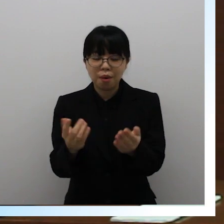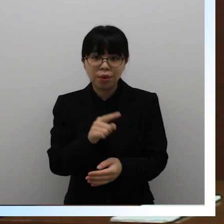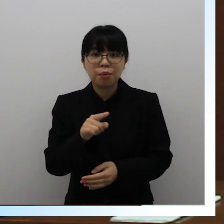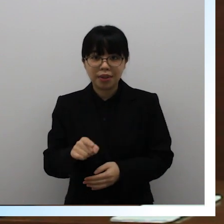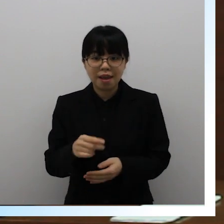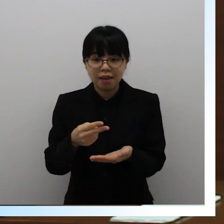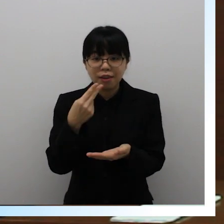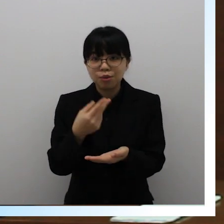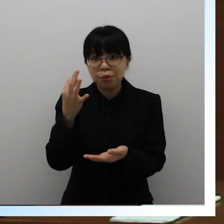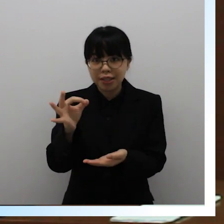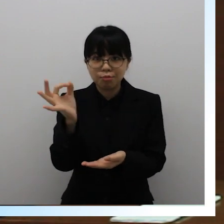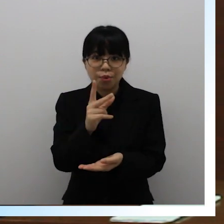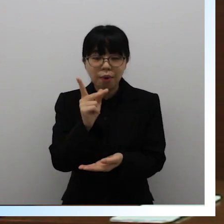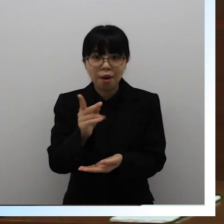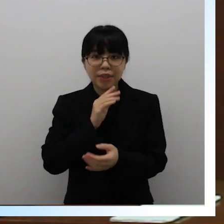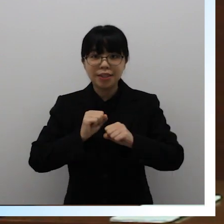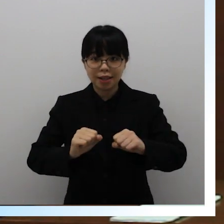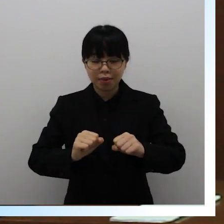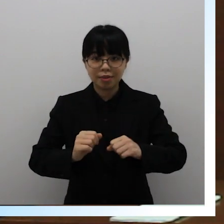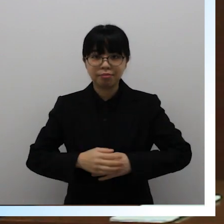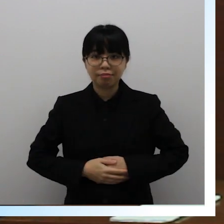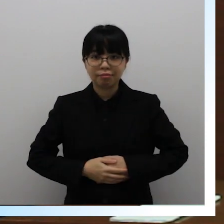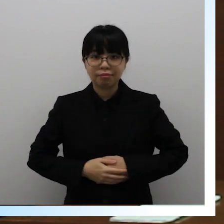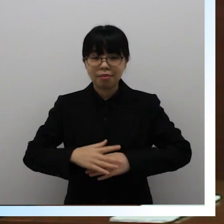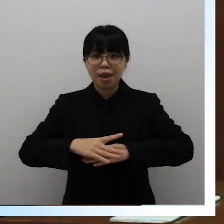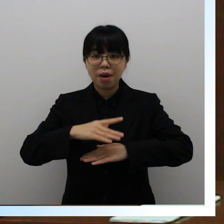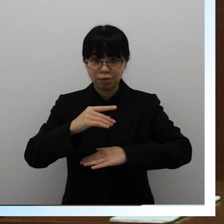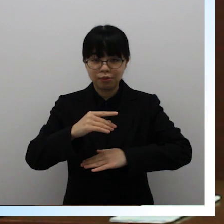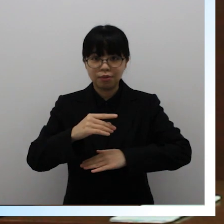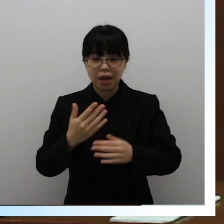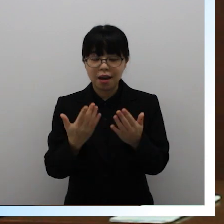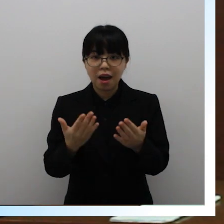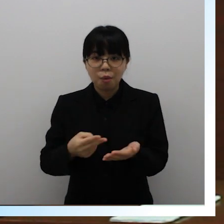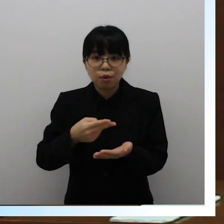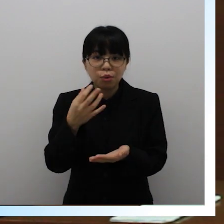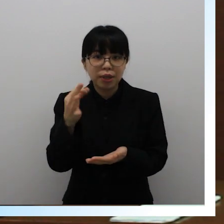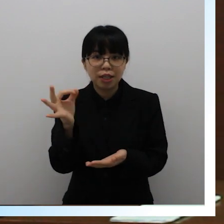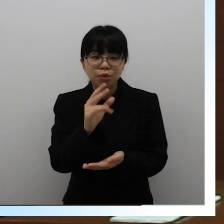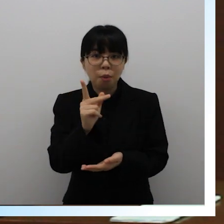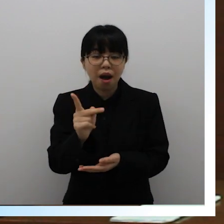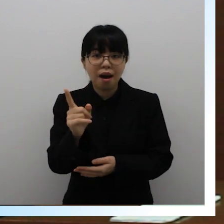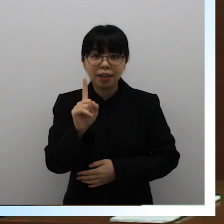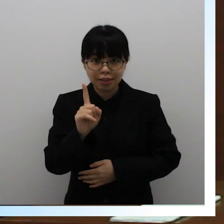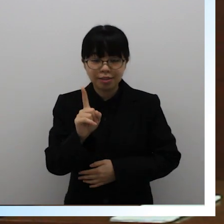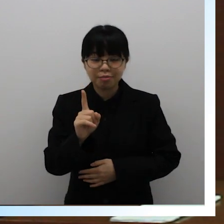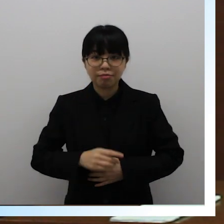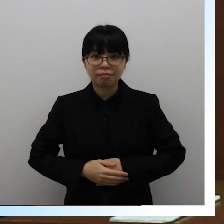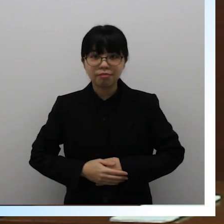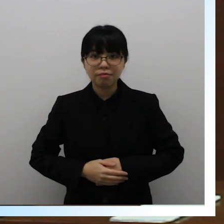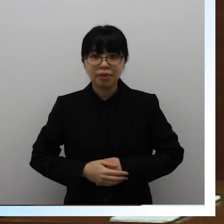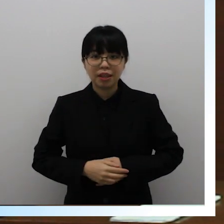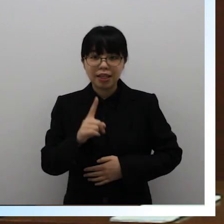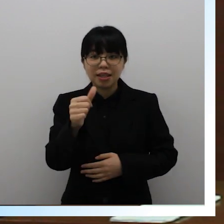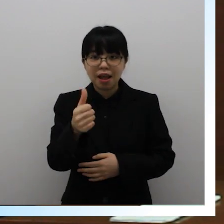します。まず、学校給食無償化でございますけれども、日田市立の 小学校、中